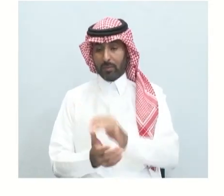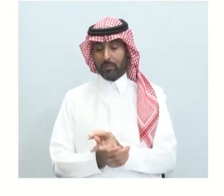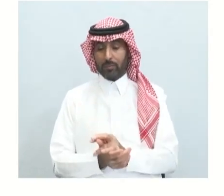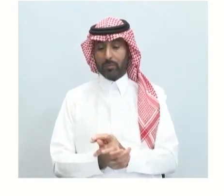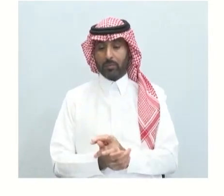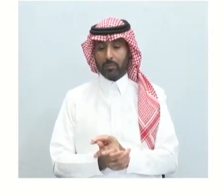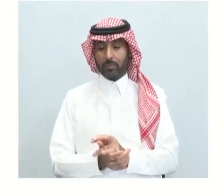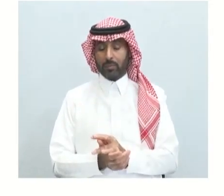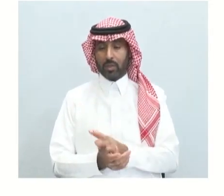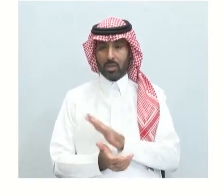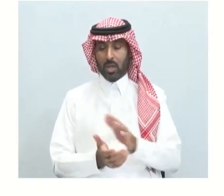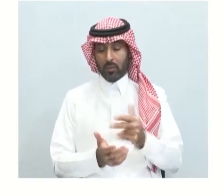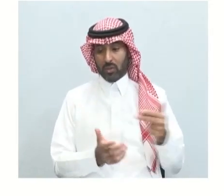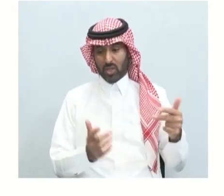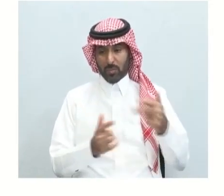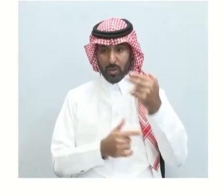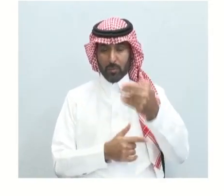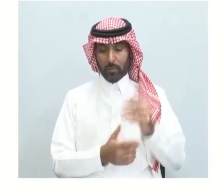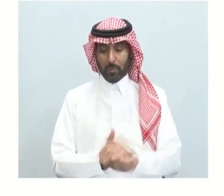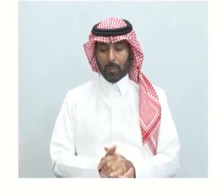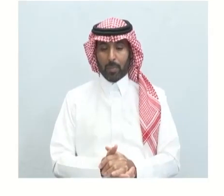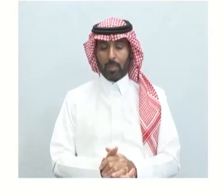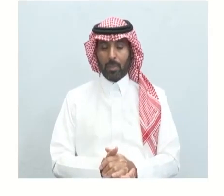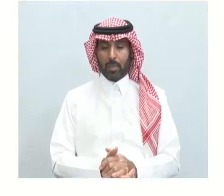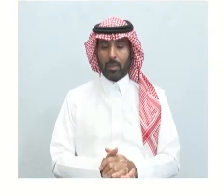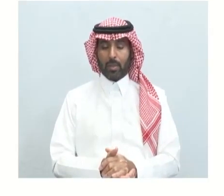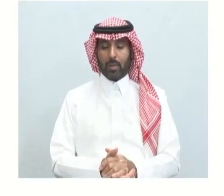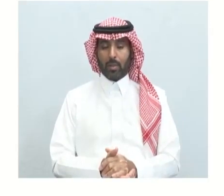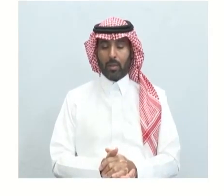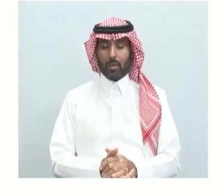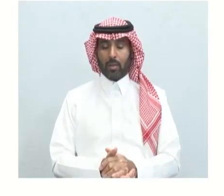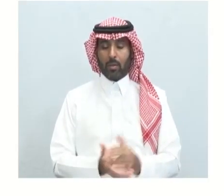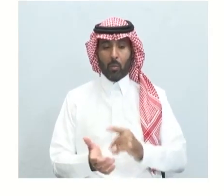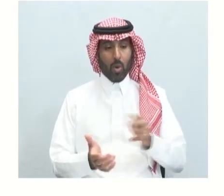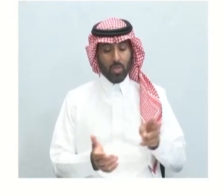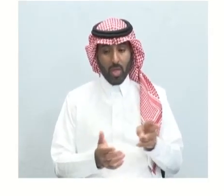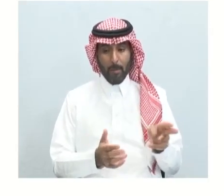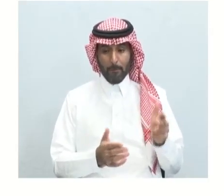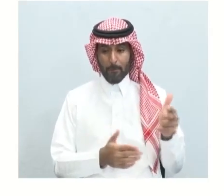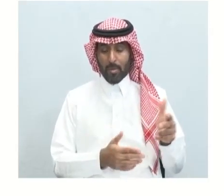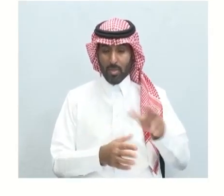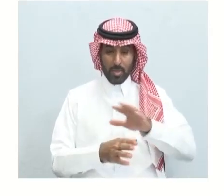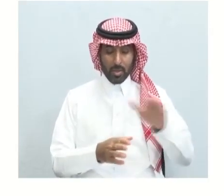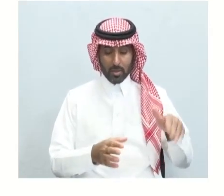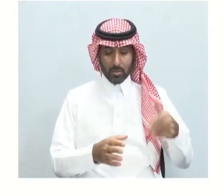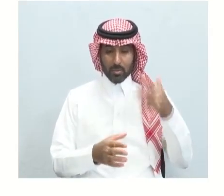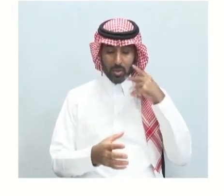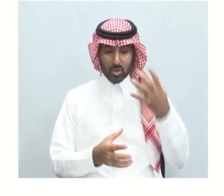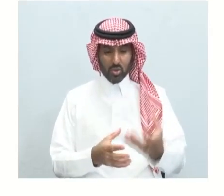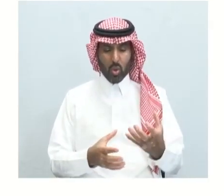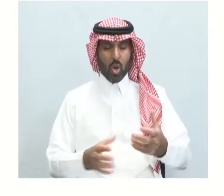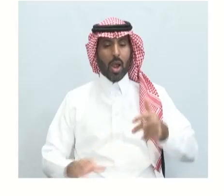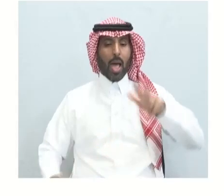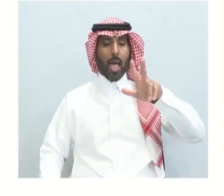العربي او منطقه الدرع العربي ويتكون مع معظمها من صخور